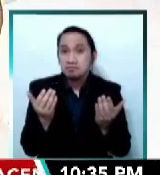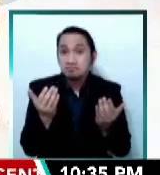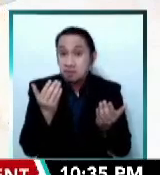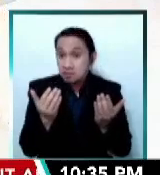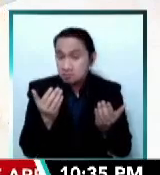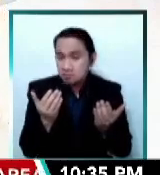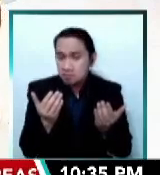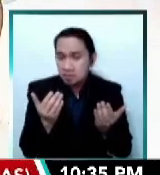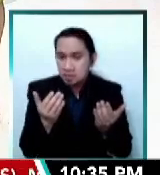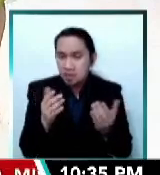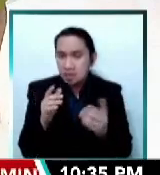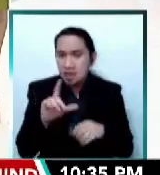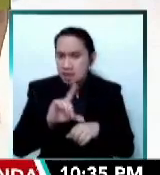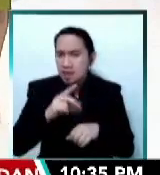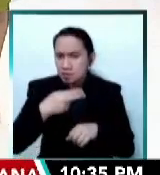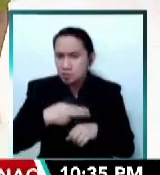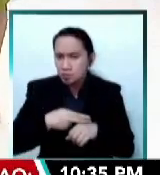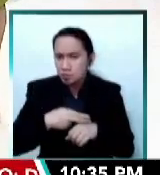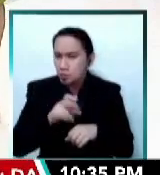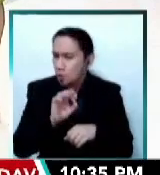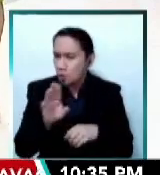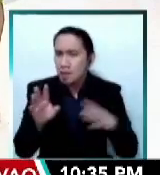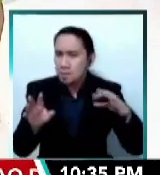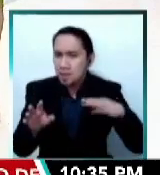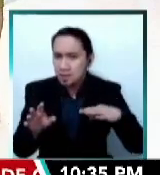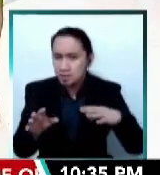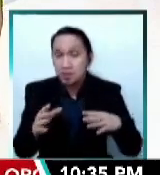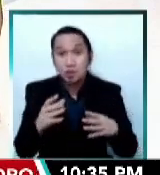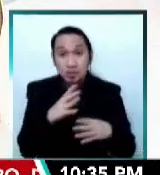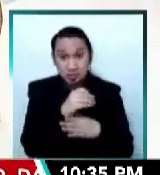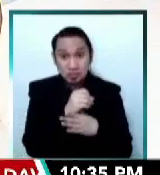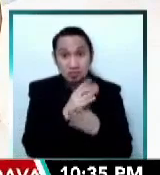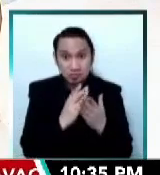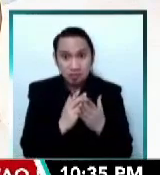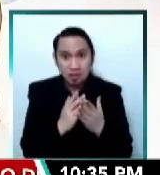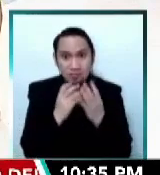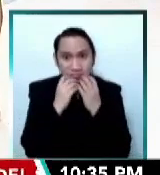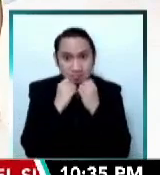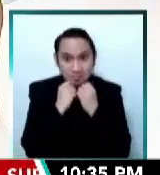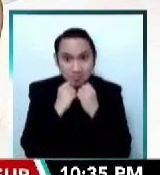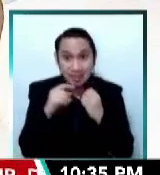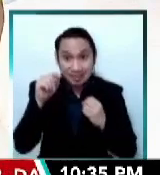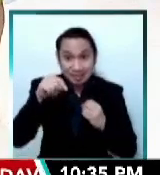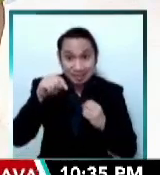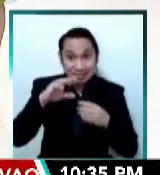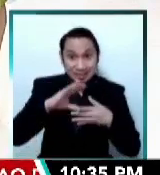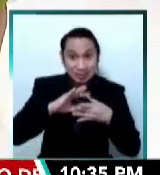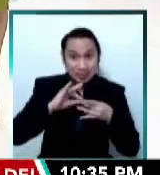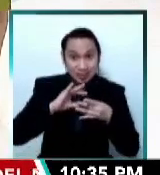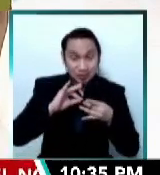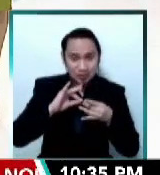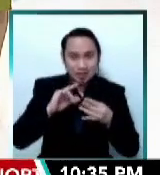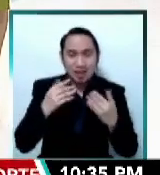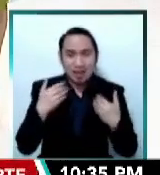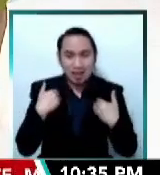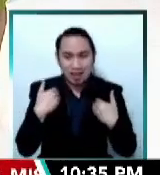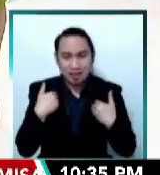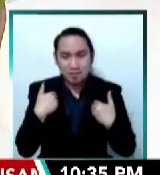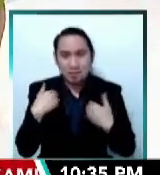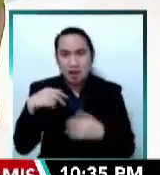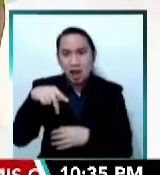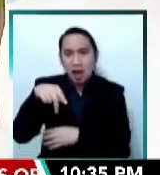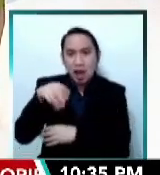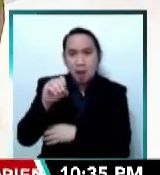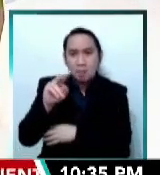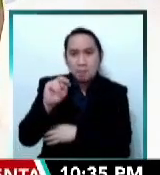hobby. Hanap buhay yung marami, tapos yung iba naman nakakatipid. Katulad nitong kwento natin, na gumawa ng koi pond sa loob ng kanyang bahay.